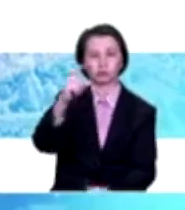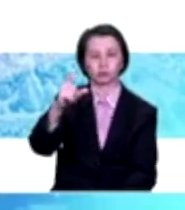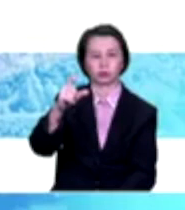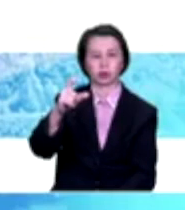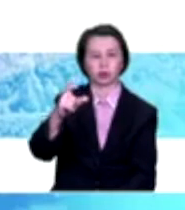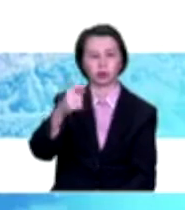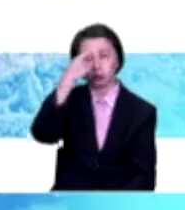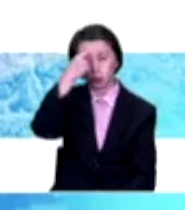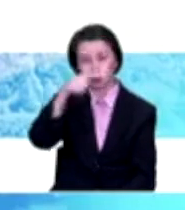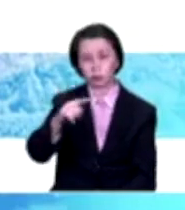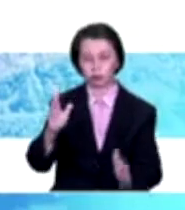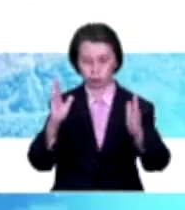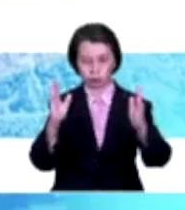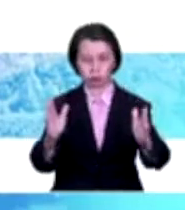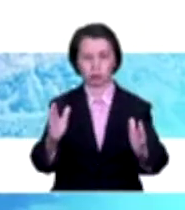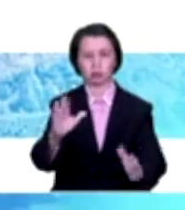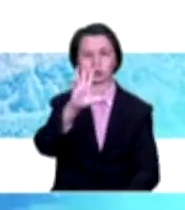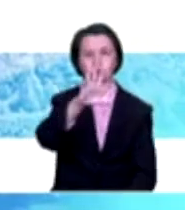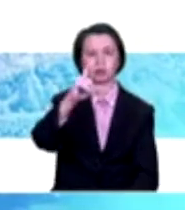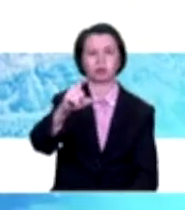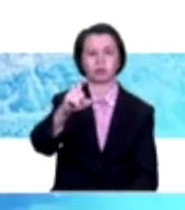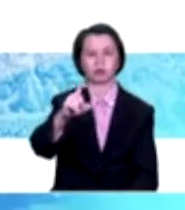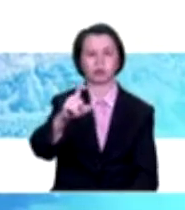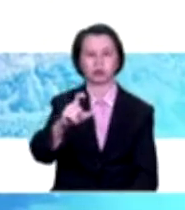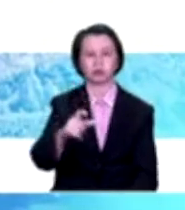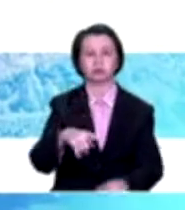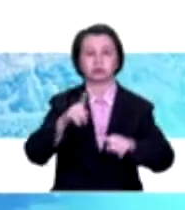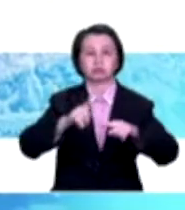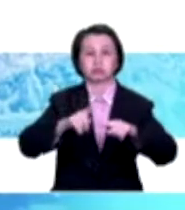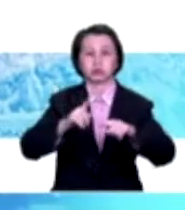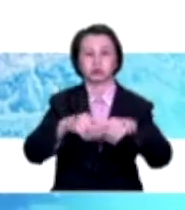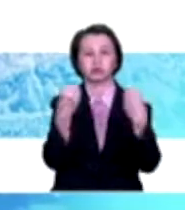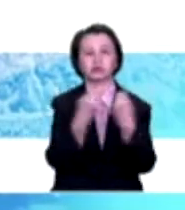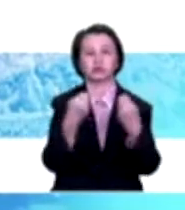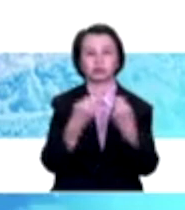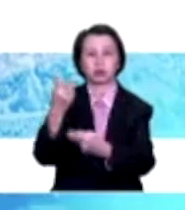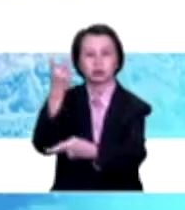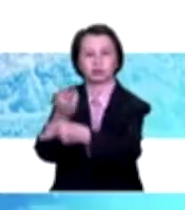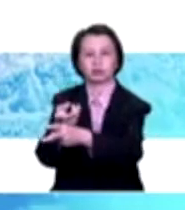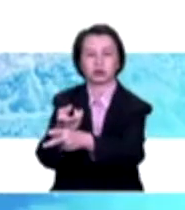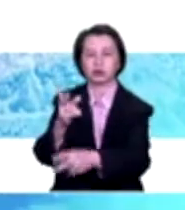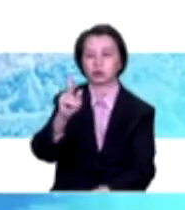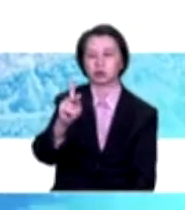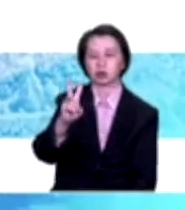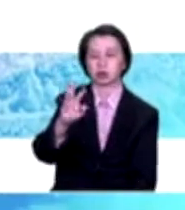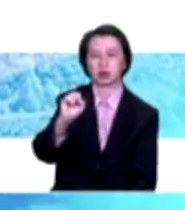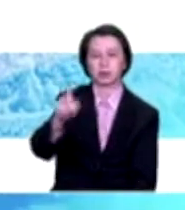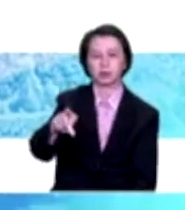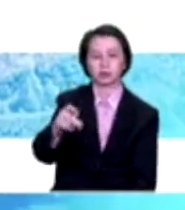sebulan untuk tempoh 5 bulan tertakluklah kepada jumlah simpanan KWSP